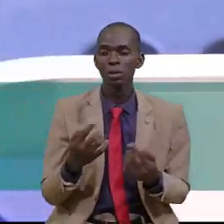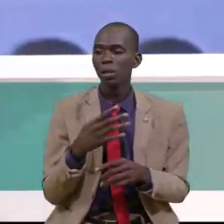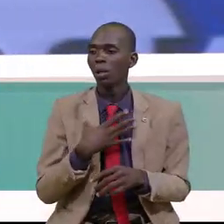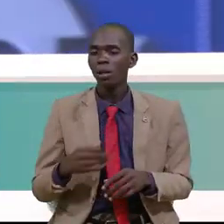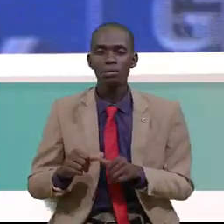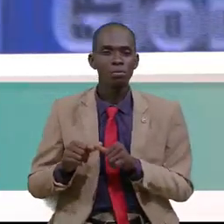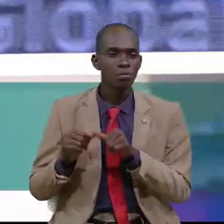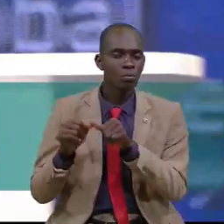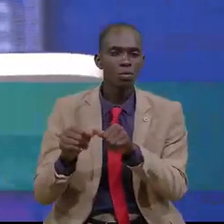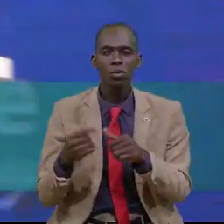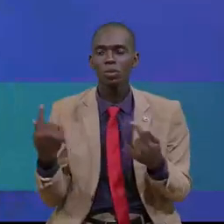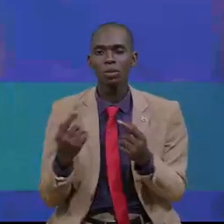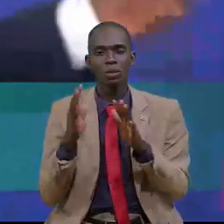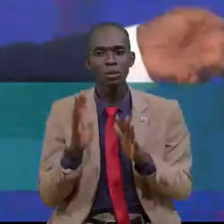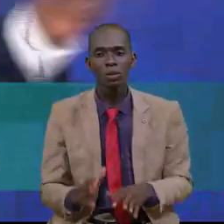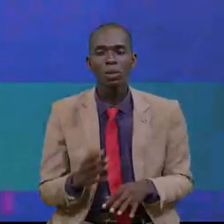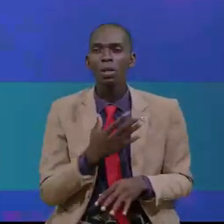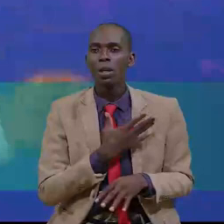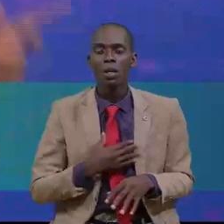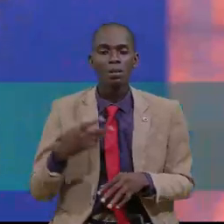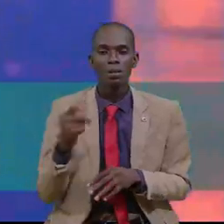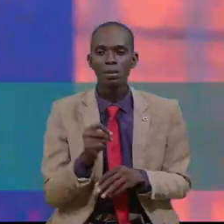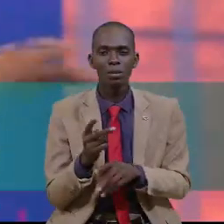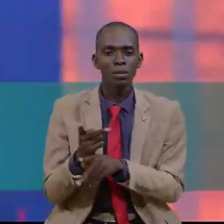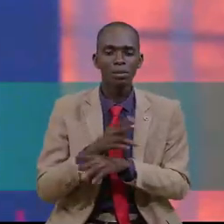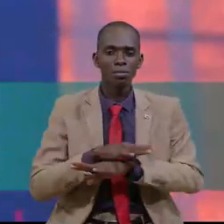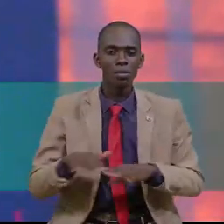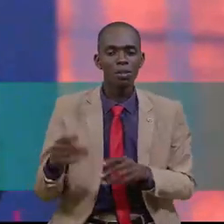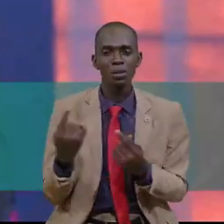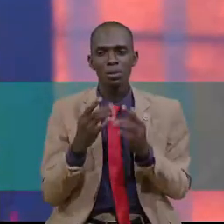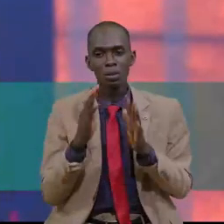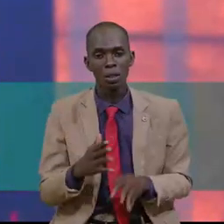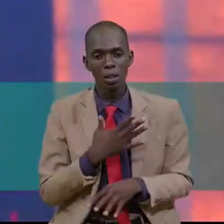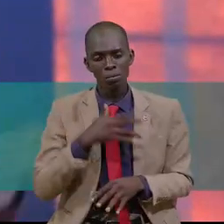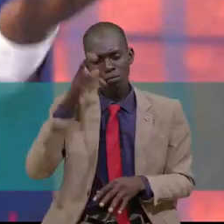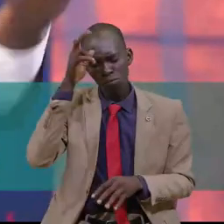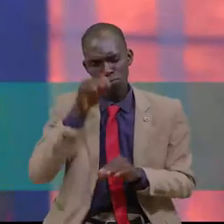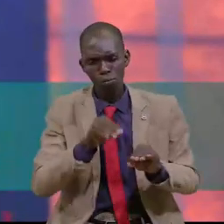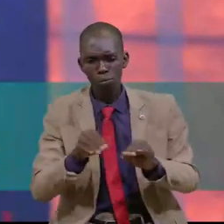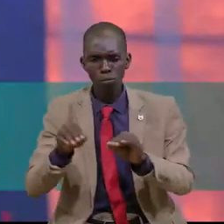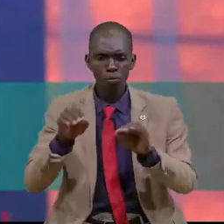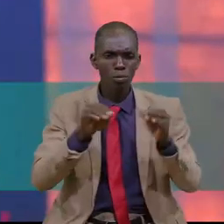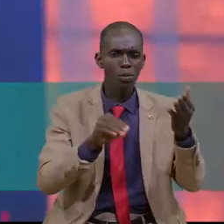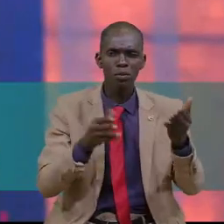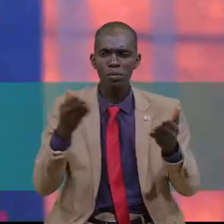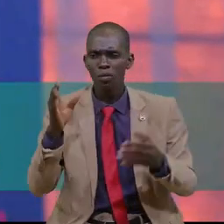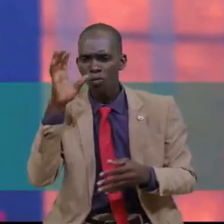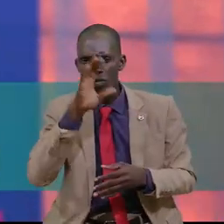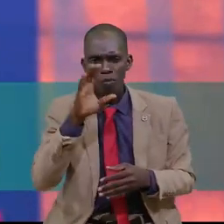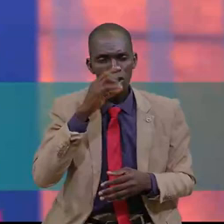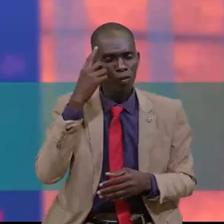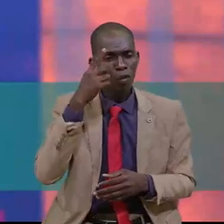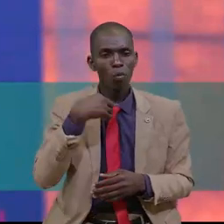habituel, un pécheur endurci, un pécheur négligent, et comme Satan est en train de se balader, cherchant qui